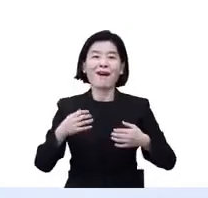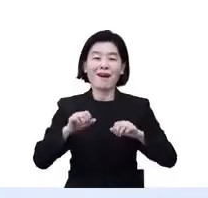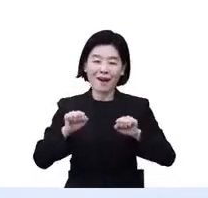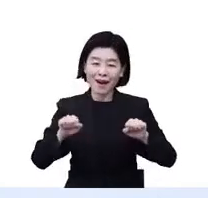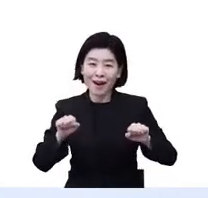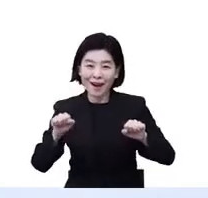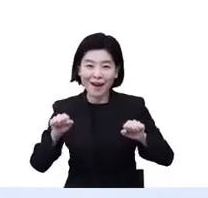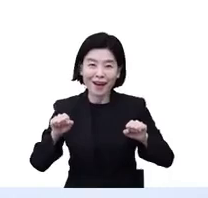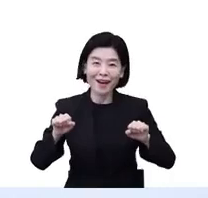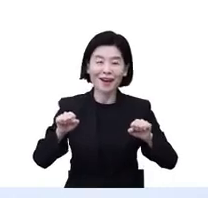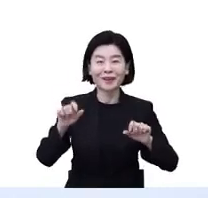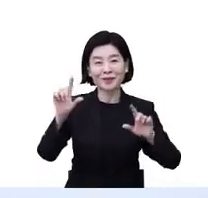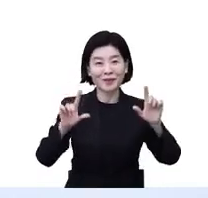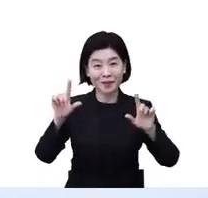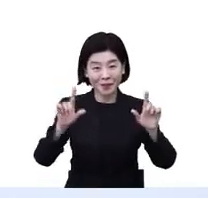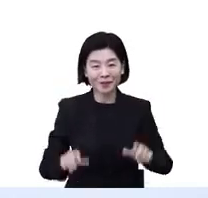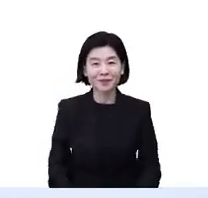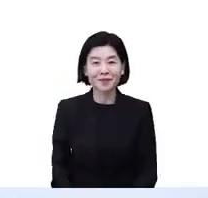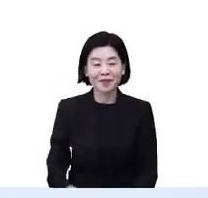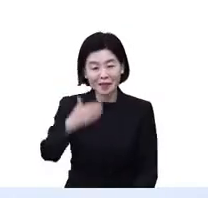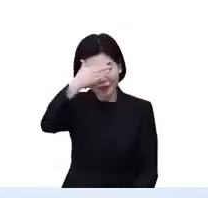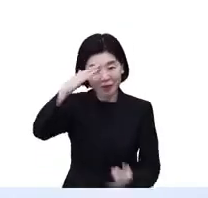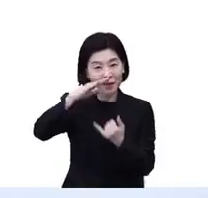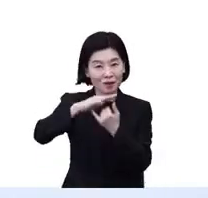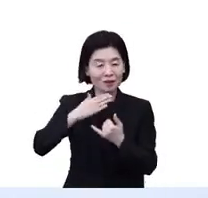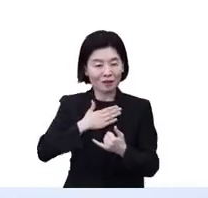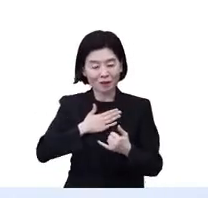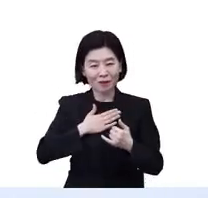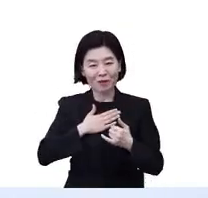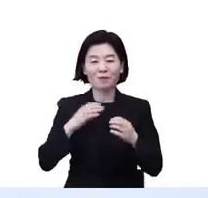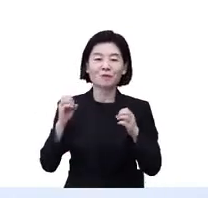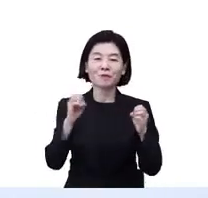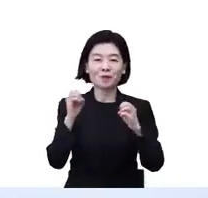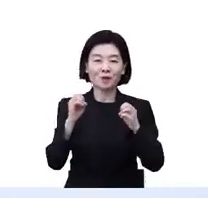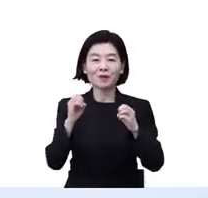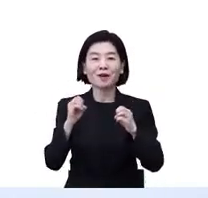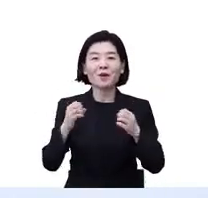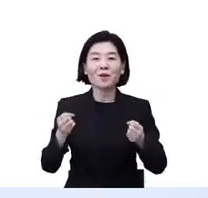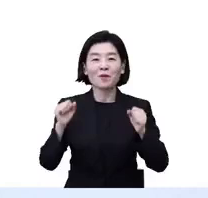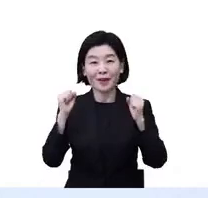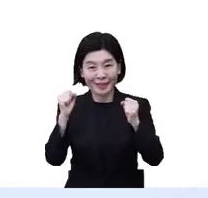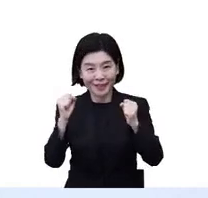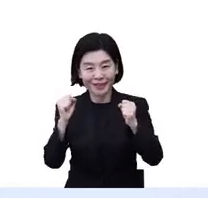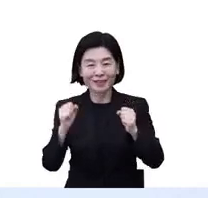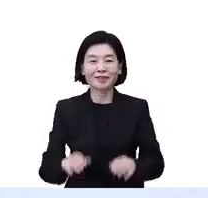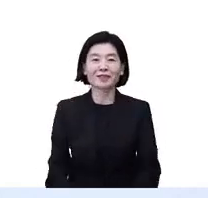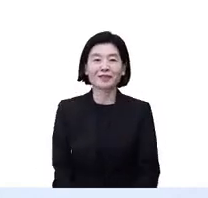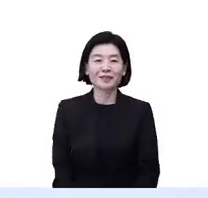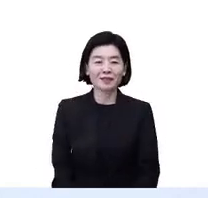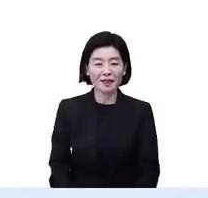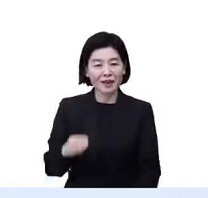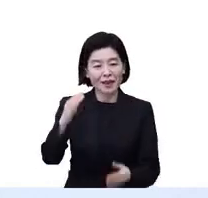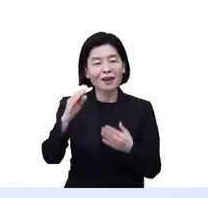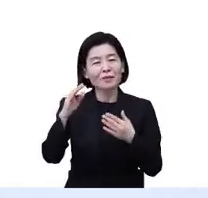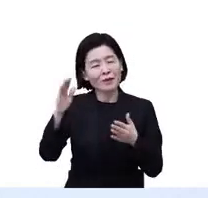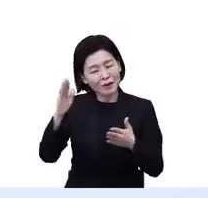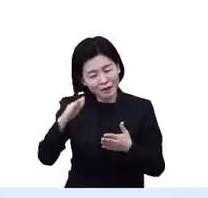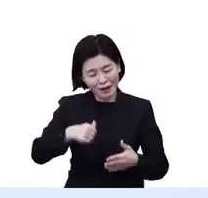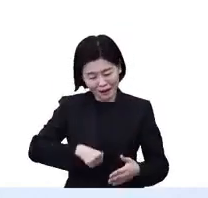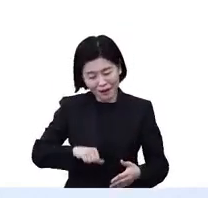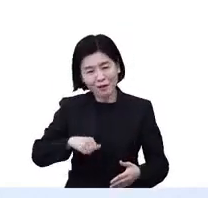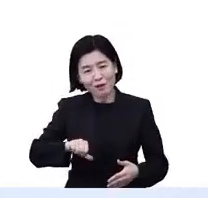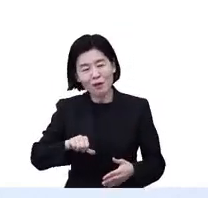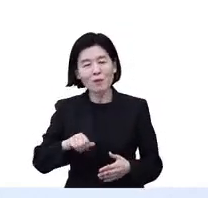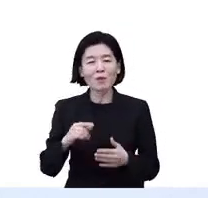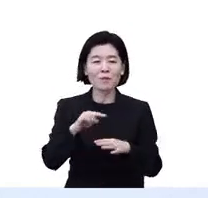인사도 나눠주고 계시고요. 청정콘 화이팅이라는 댓글도 남겨주셨고 아이들 마음 살피는데 도움되는 교육